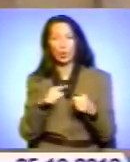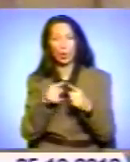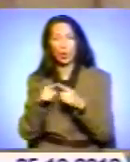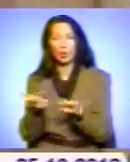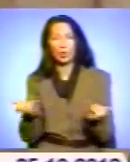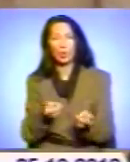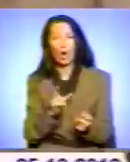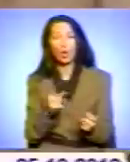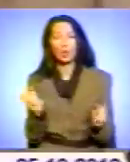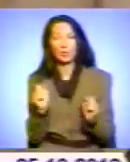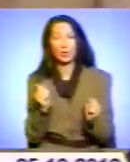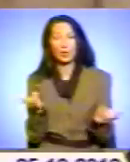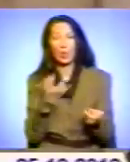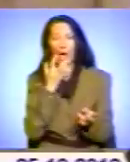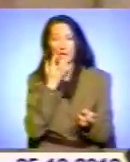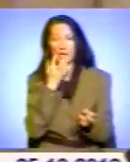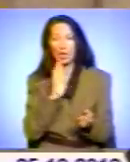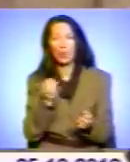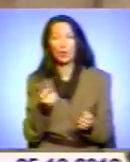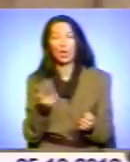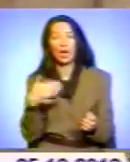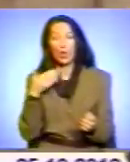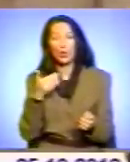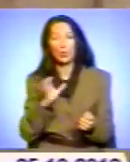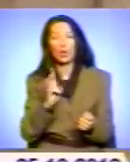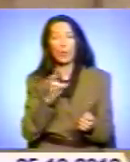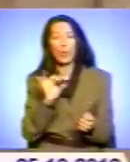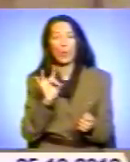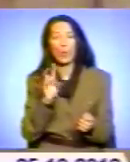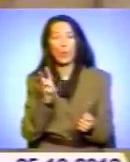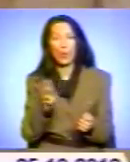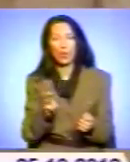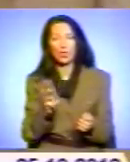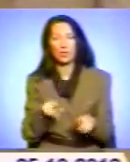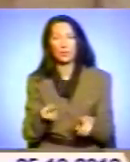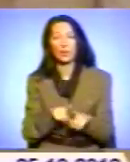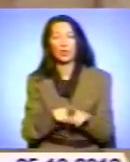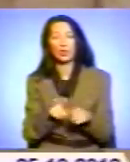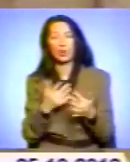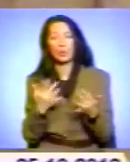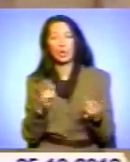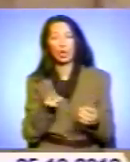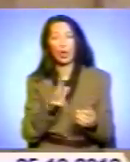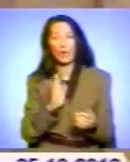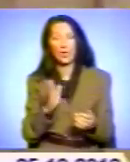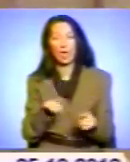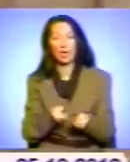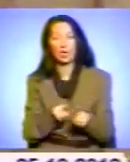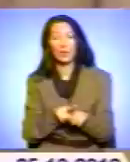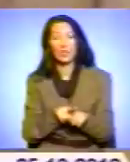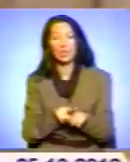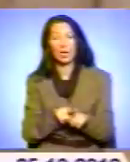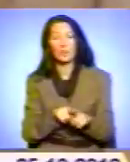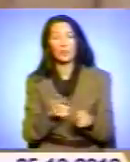звичайно, люди змерзнуть, треба загрітися, буде юшка, буде борщ. Щодо асортименту, то він аналогічний,